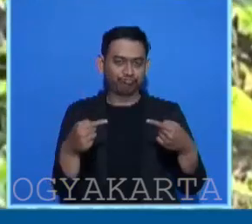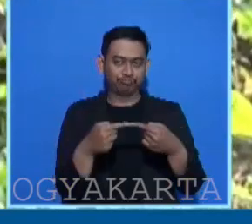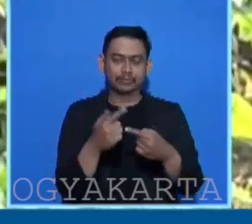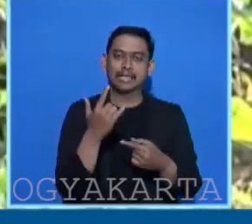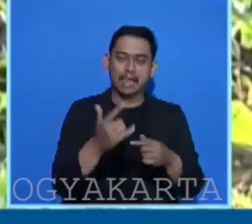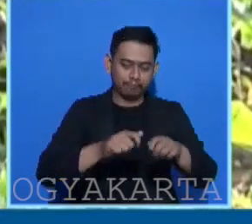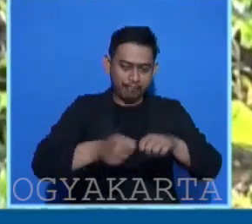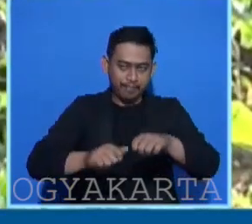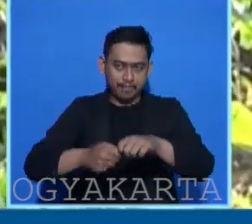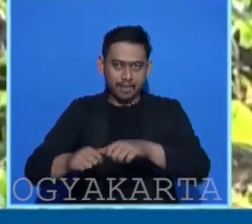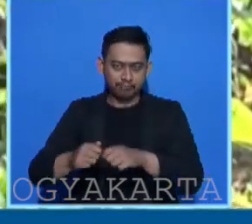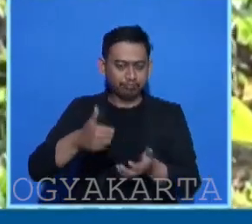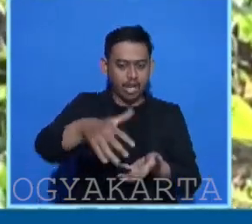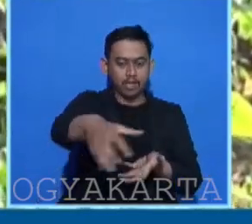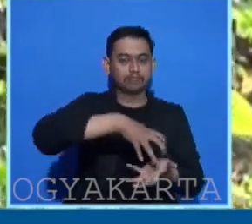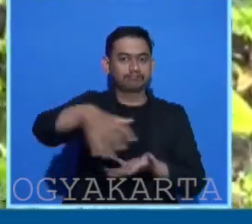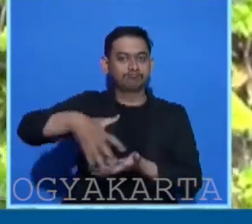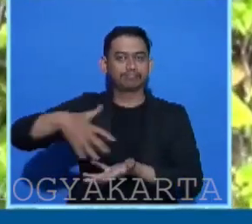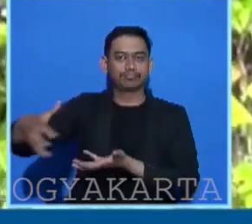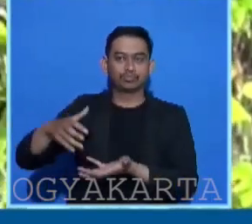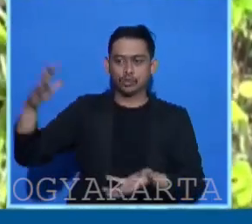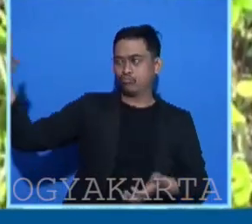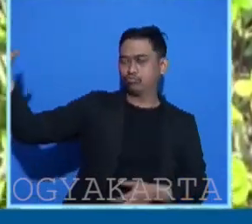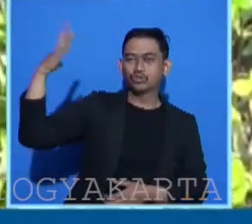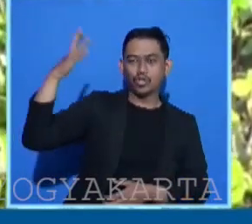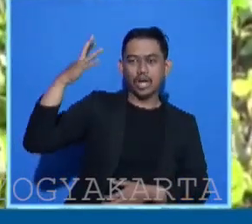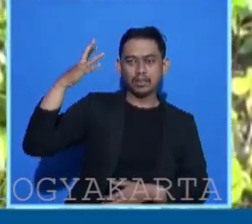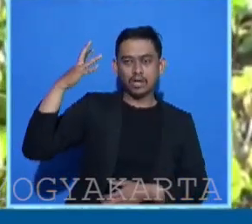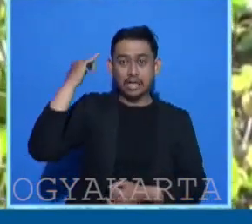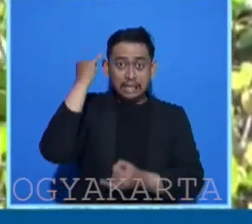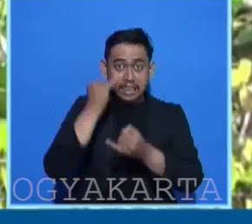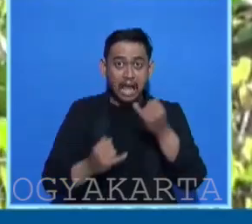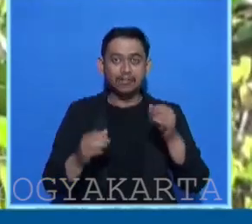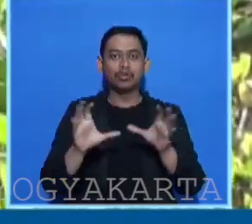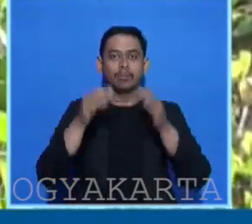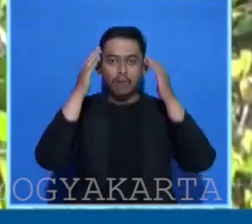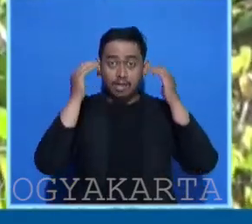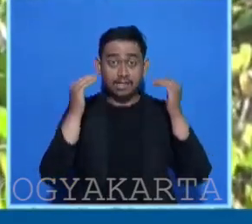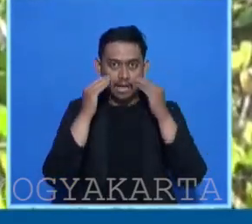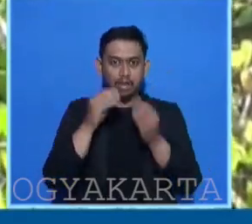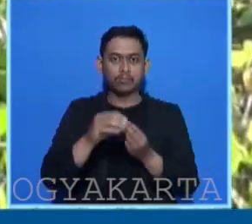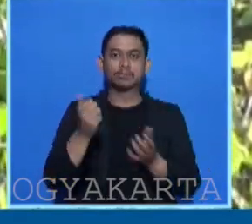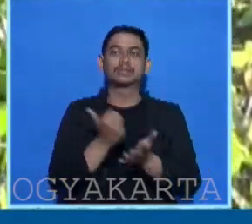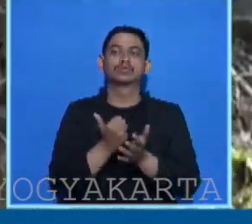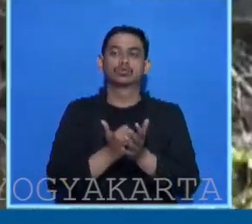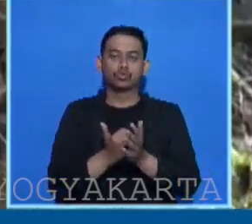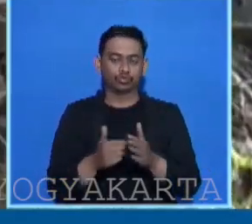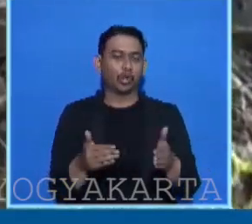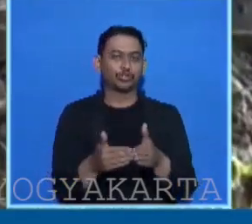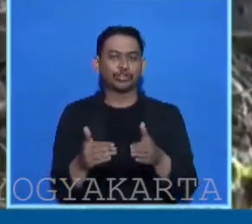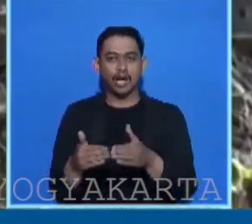si naoso ing mongso ketigo kadang Tani Langkung milih nanom tanaman enggang Langkung cocok dipun tanam ing lahan ingkang garing